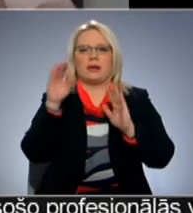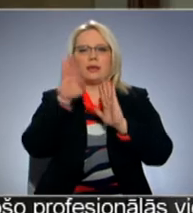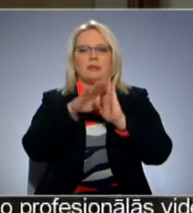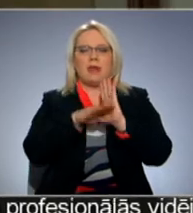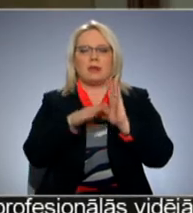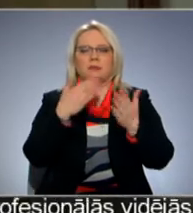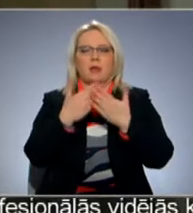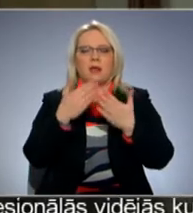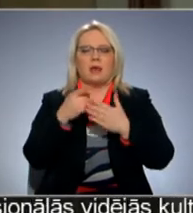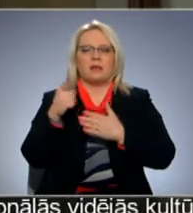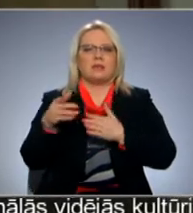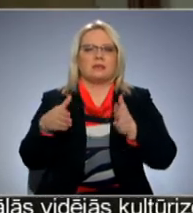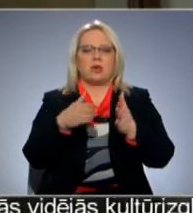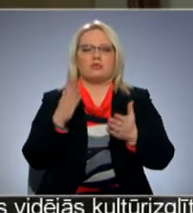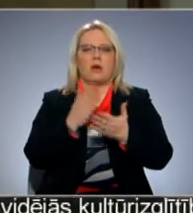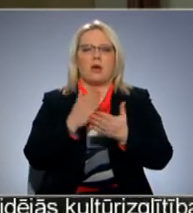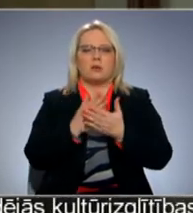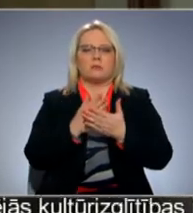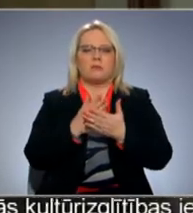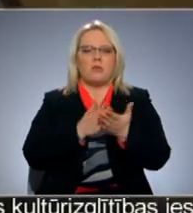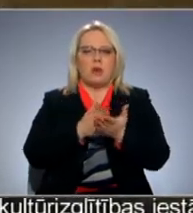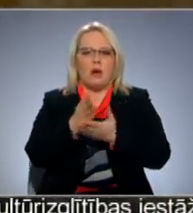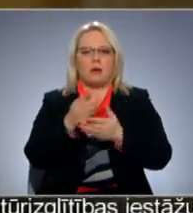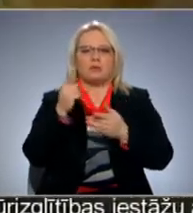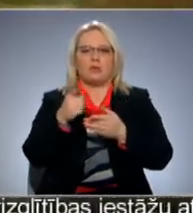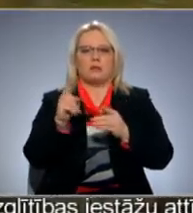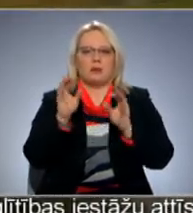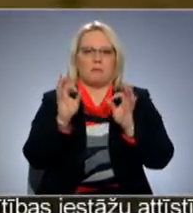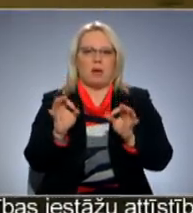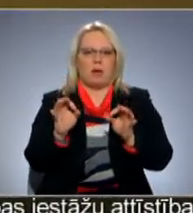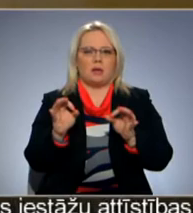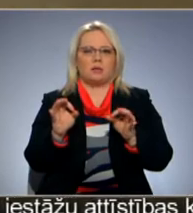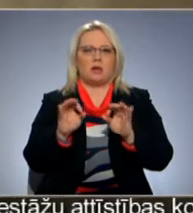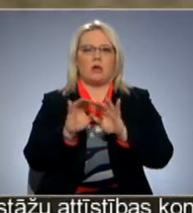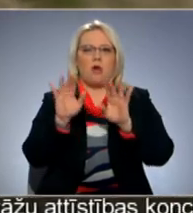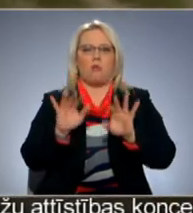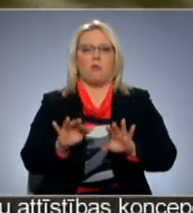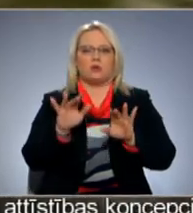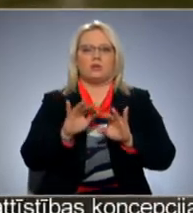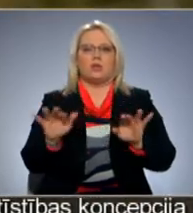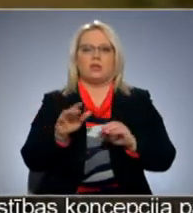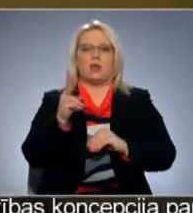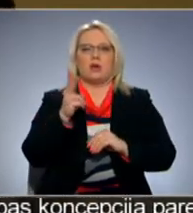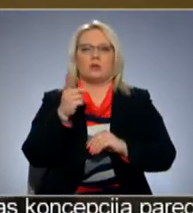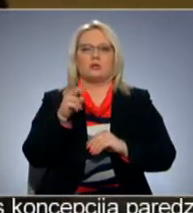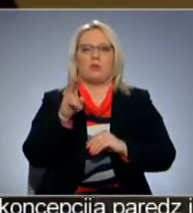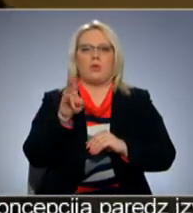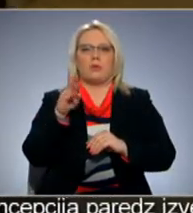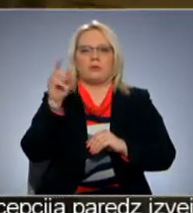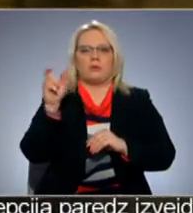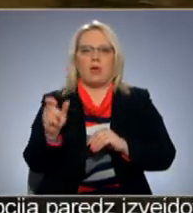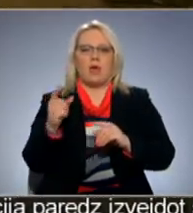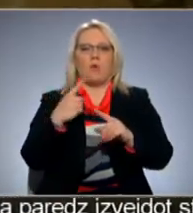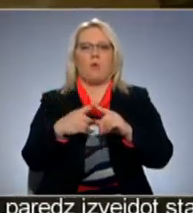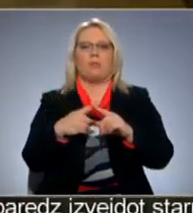ka tas ceļš, ko es esmu gājis, ka tas ir pareizs. Kompozīcijas studenta Evija Skuķe spoži sevi apliecinājusi kamermūzikas